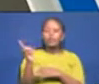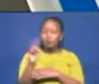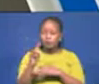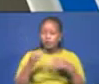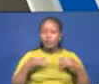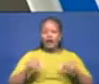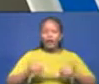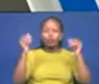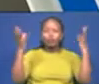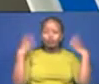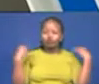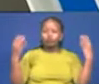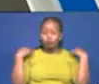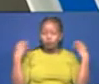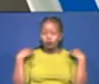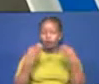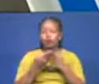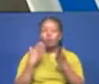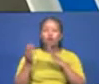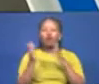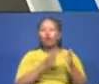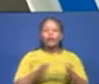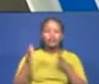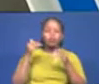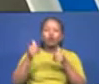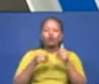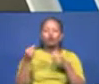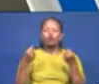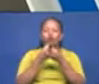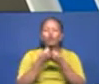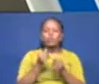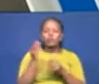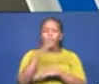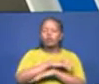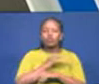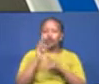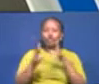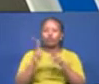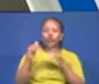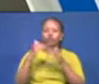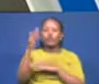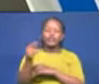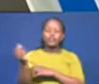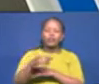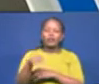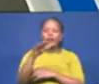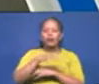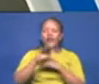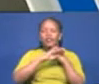mashindano yajayo ya kuwania kombe la mwenyekiti ambayo yataandaliwa tarehe 22 mwezi ujao katika ukumbi wa Pumwani hapa